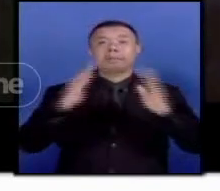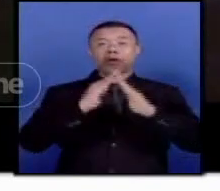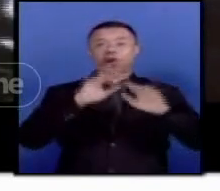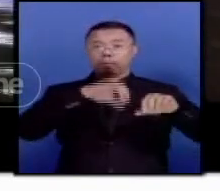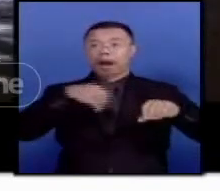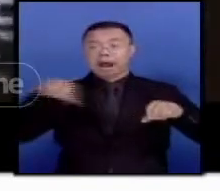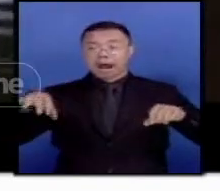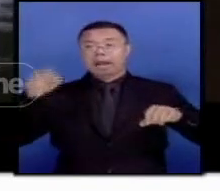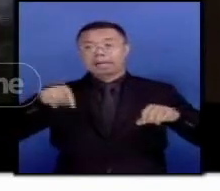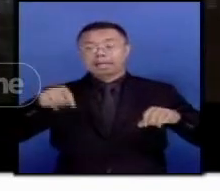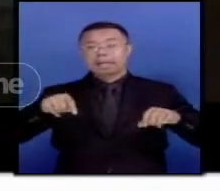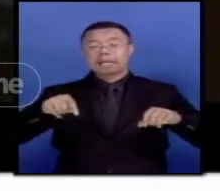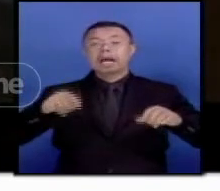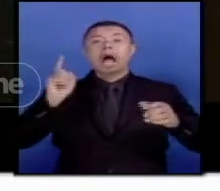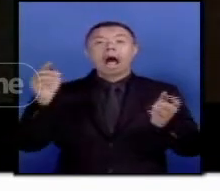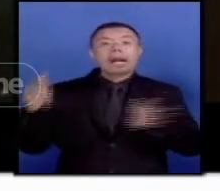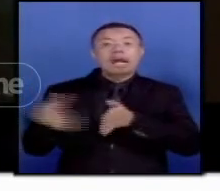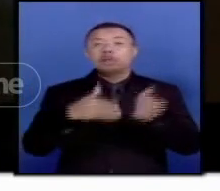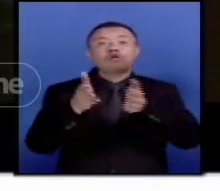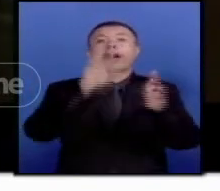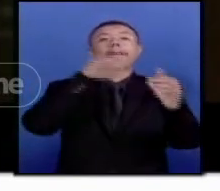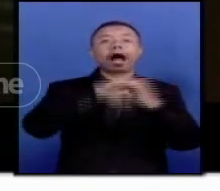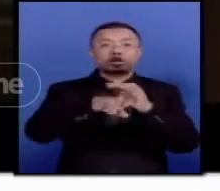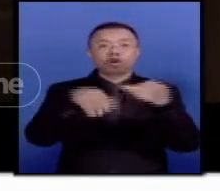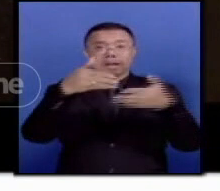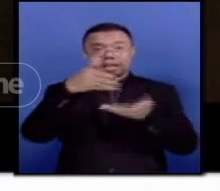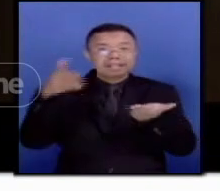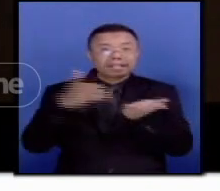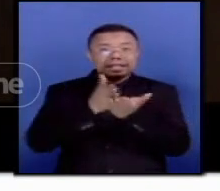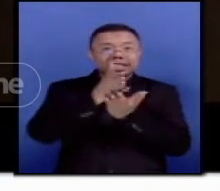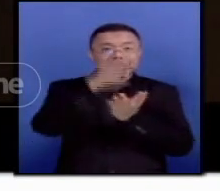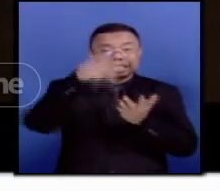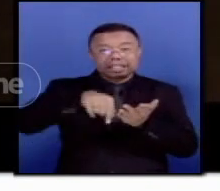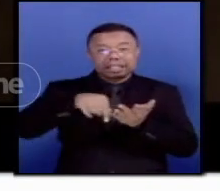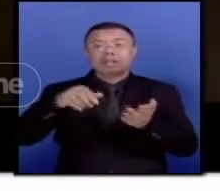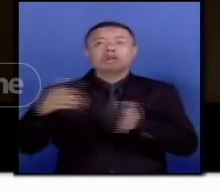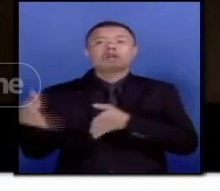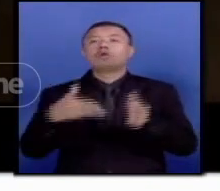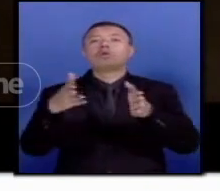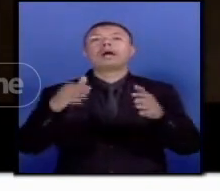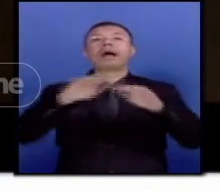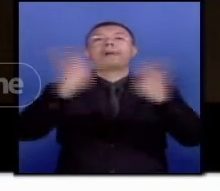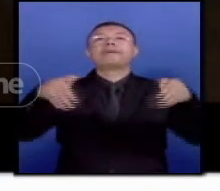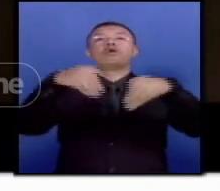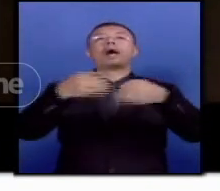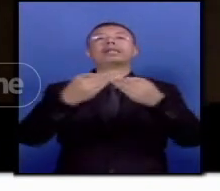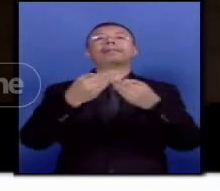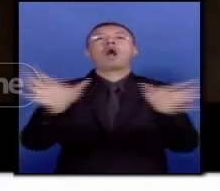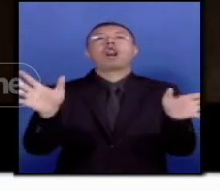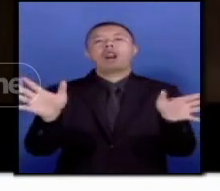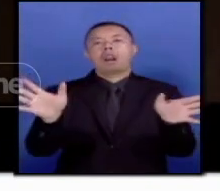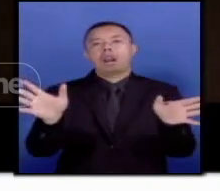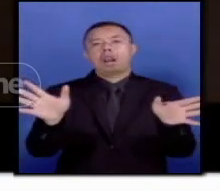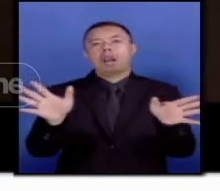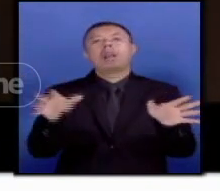penduduk utama ini dilintasi oleh aliran sungai yang dimana sungai itu bendungannya jempol sehingga air